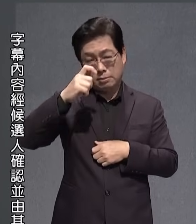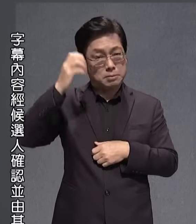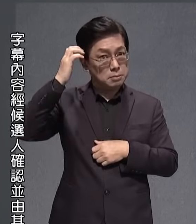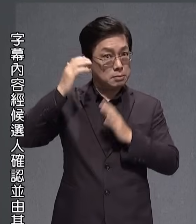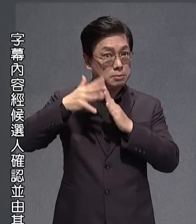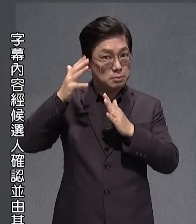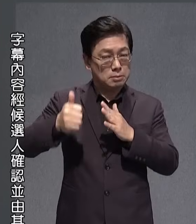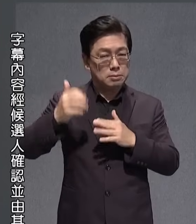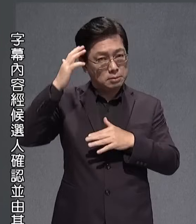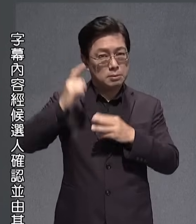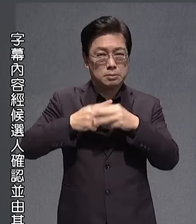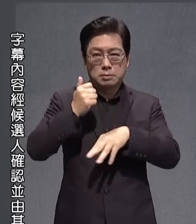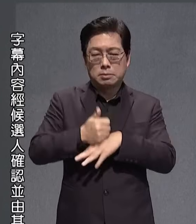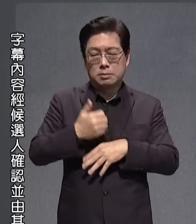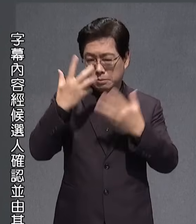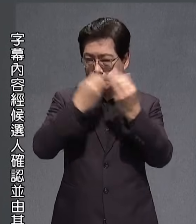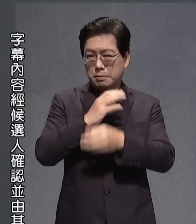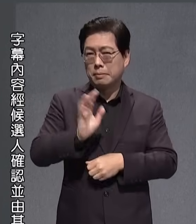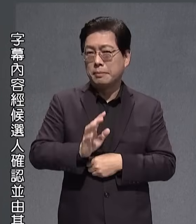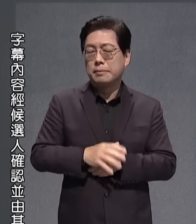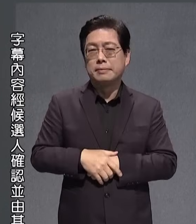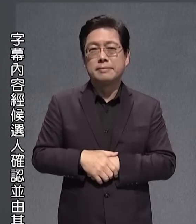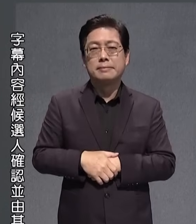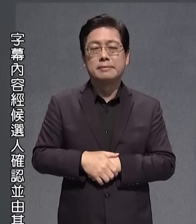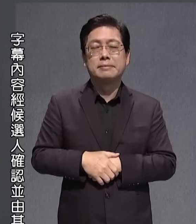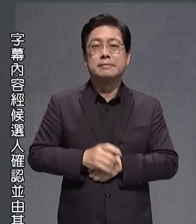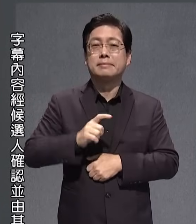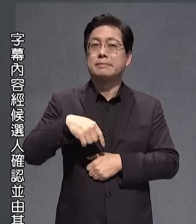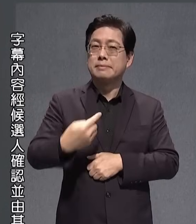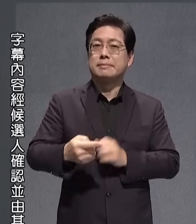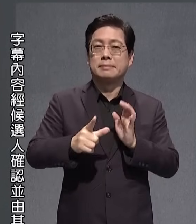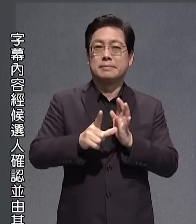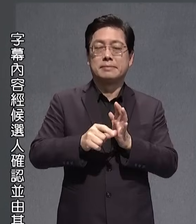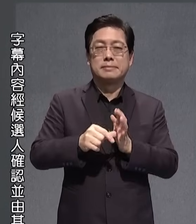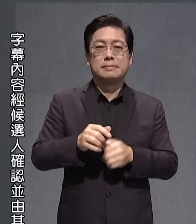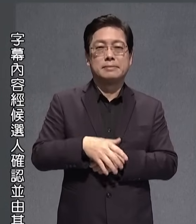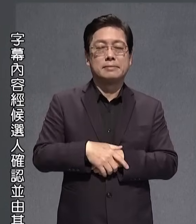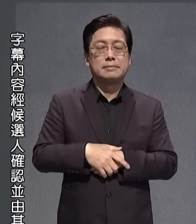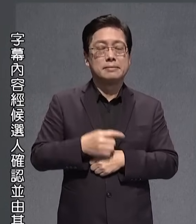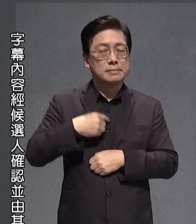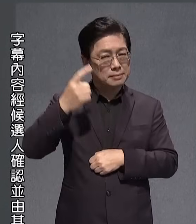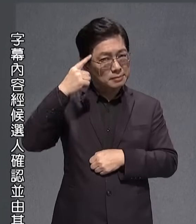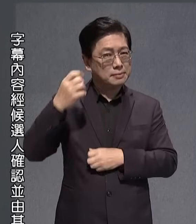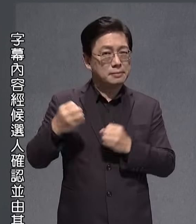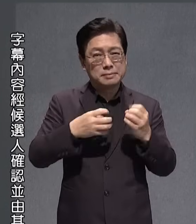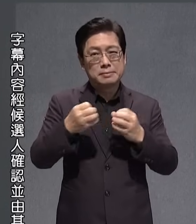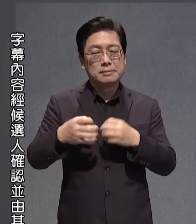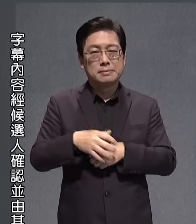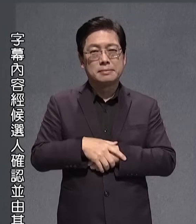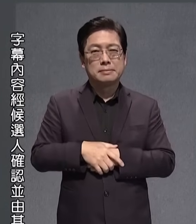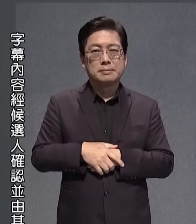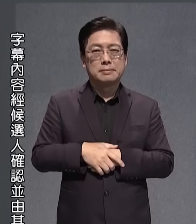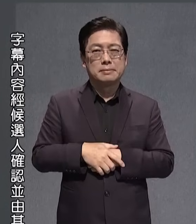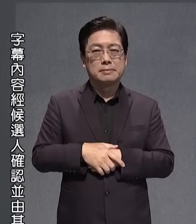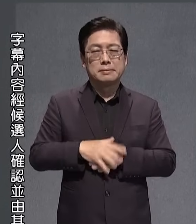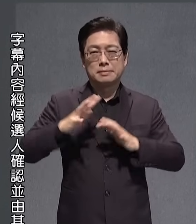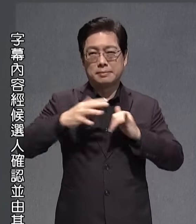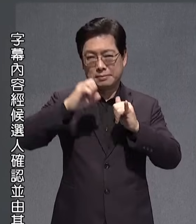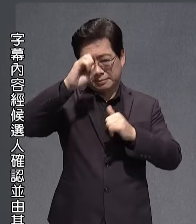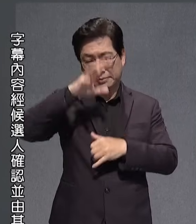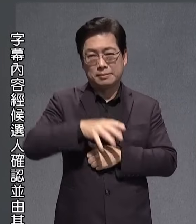啊，柯主席啊，不要误会。接下来的时间，我想要来谈谈国民